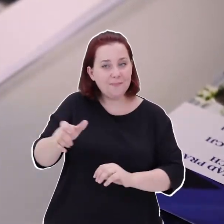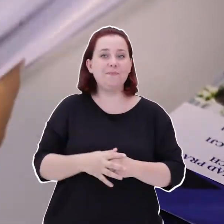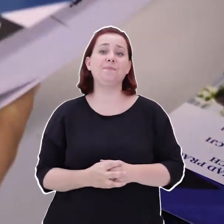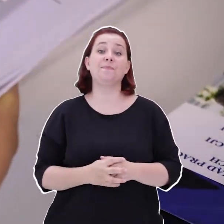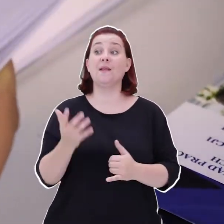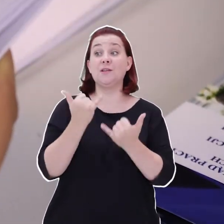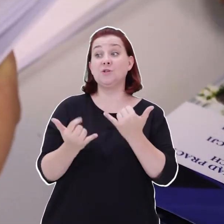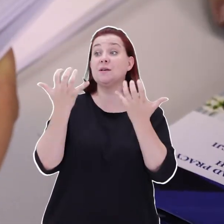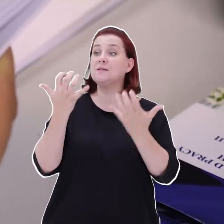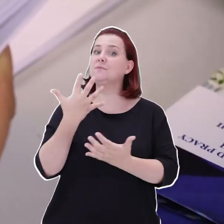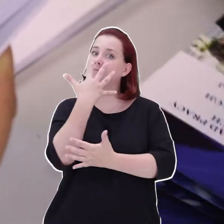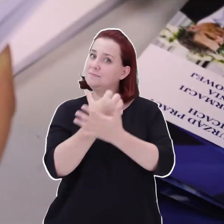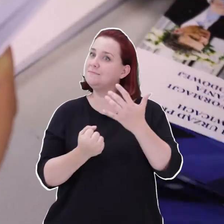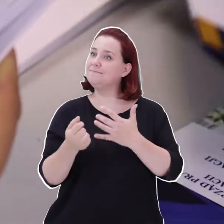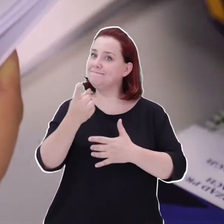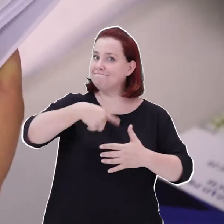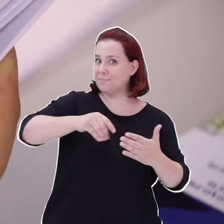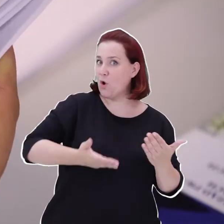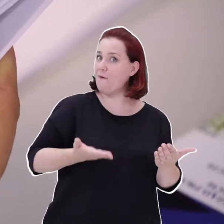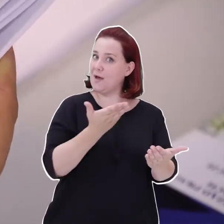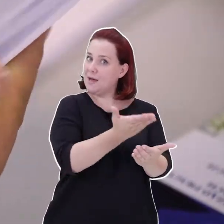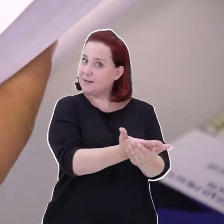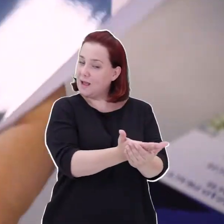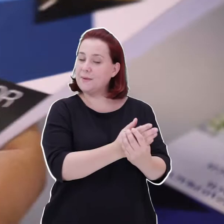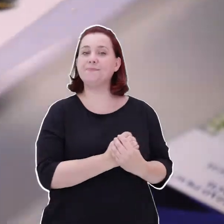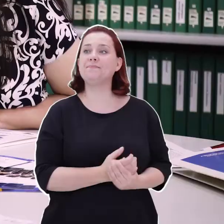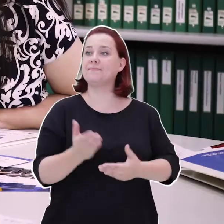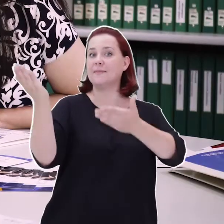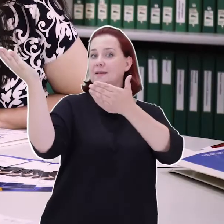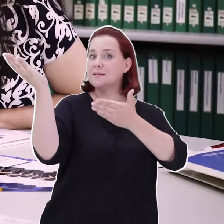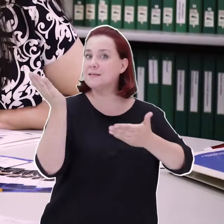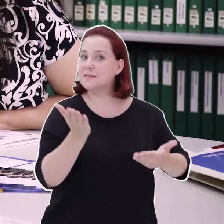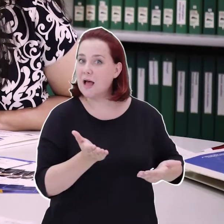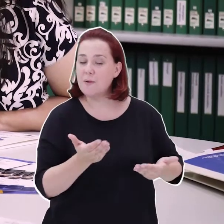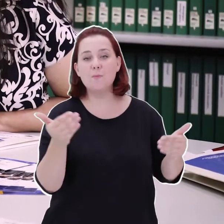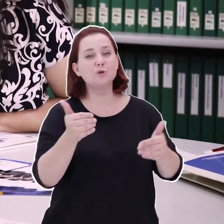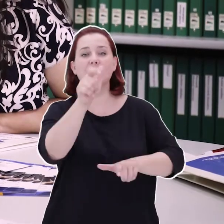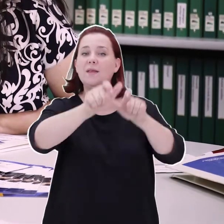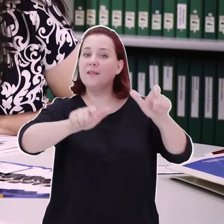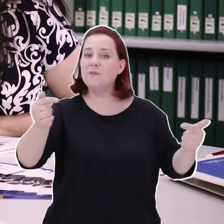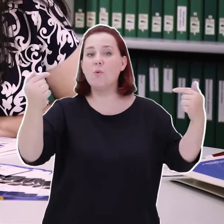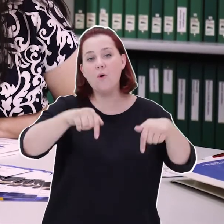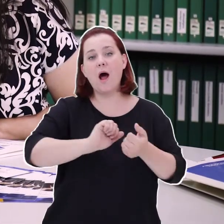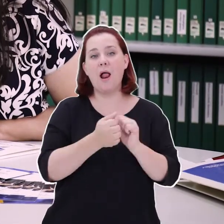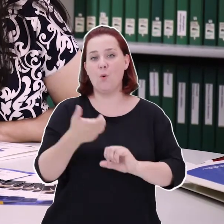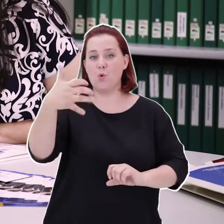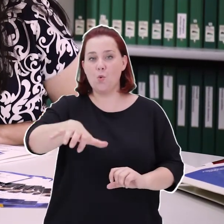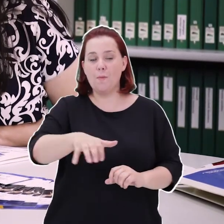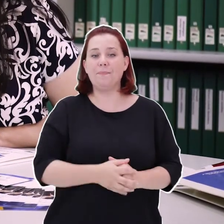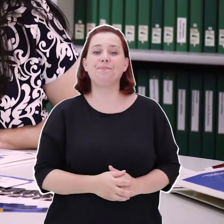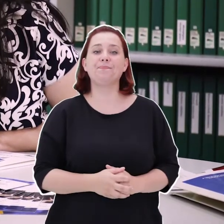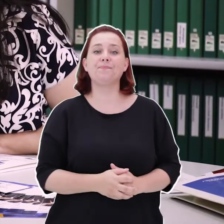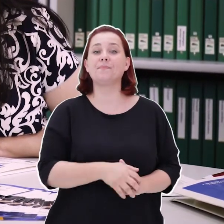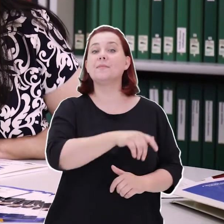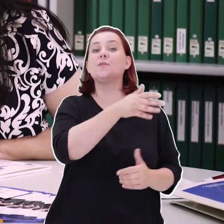interesuje. Jeżeli chciałybyście Panie skorzystać z naszej oferty, to zapraszamy czy to indywidualnie, czy grupowo.